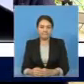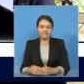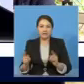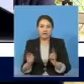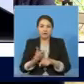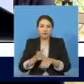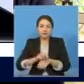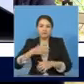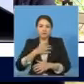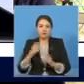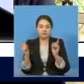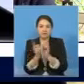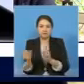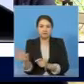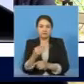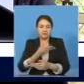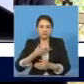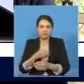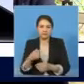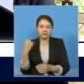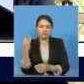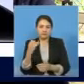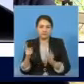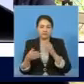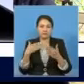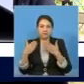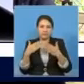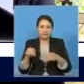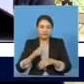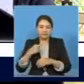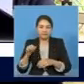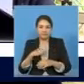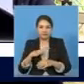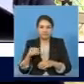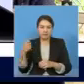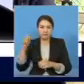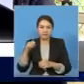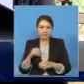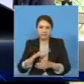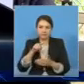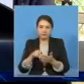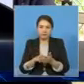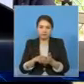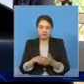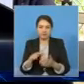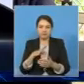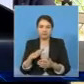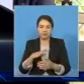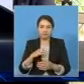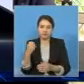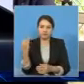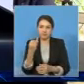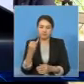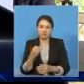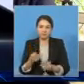Это очень важная встреча для всех нас. Было интересно пообщаться с ветеранами афганской войны, задать интересующие вопросы. Было очень